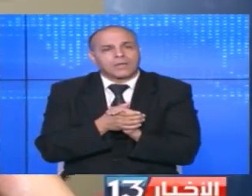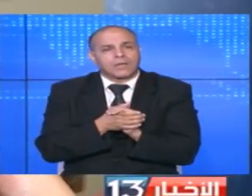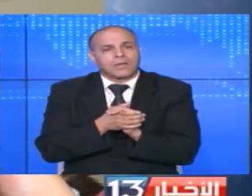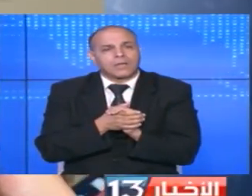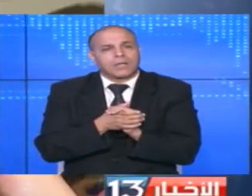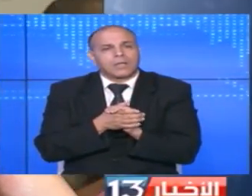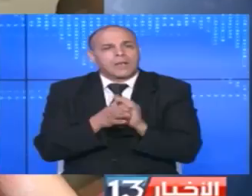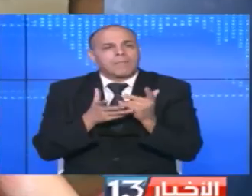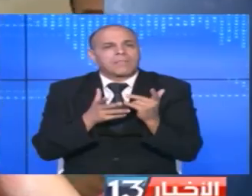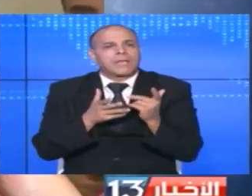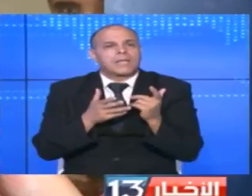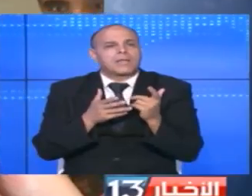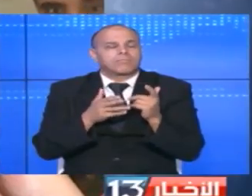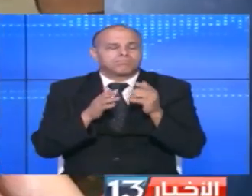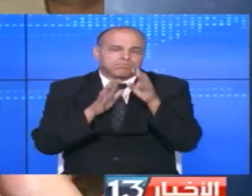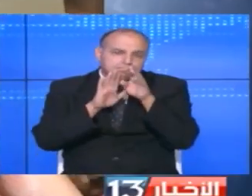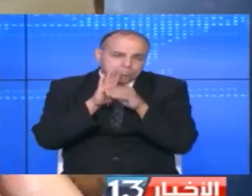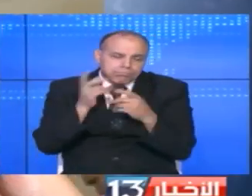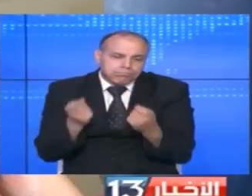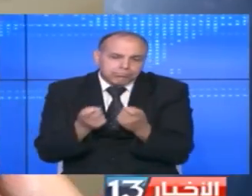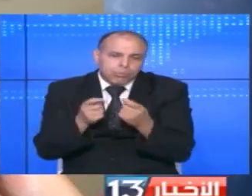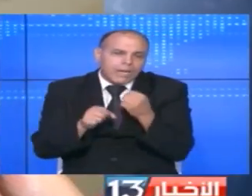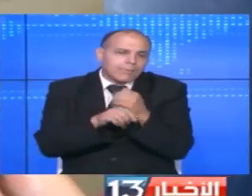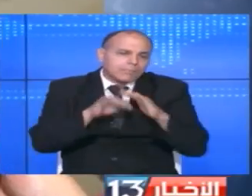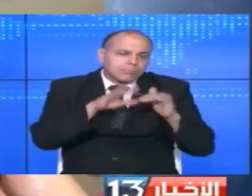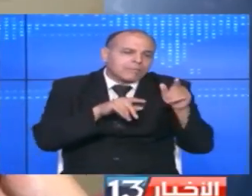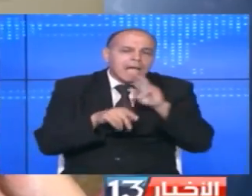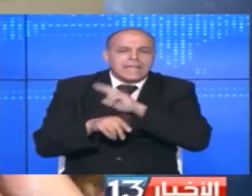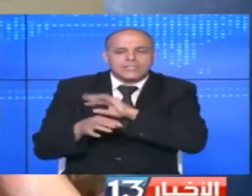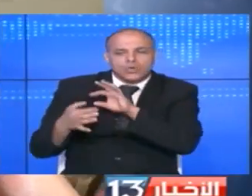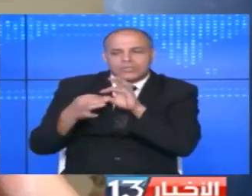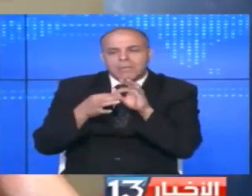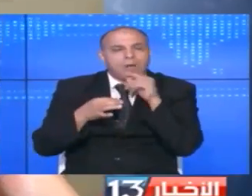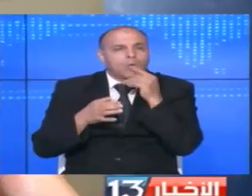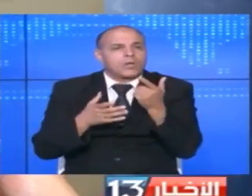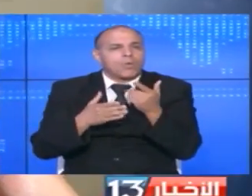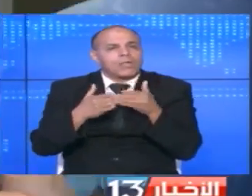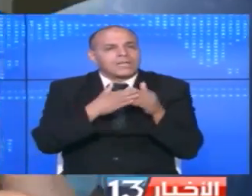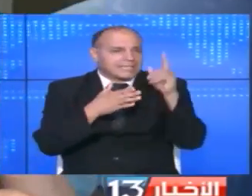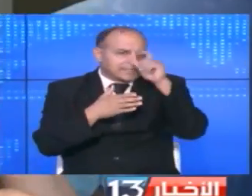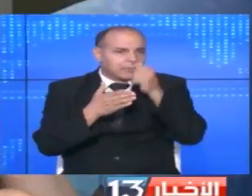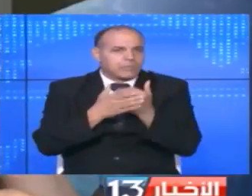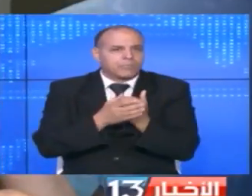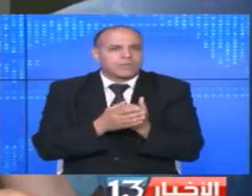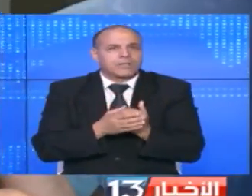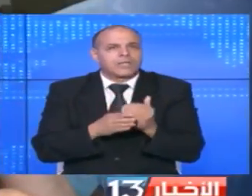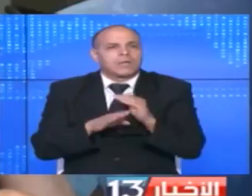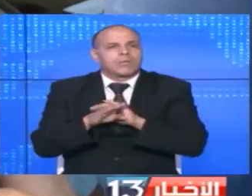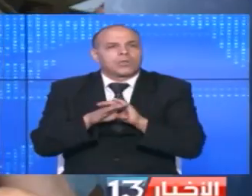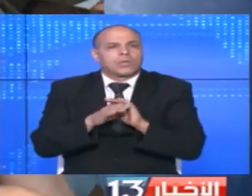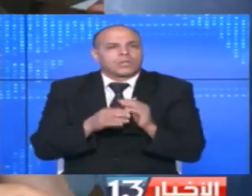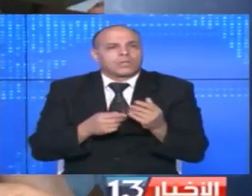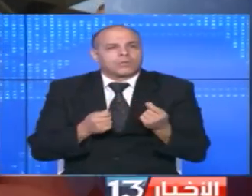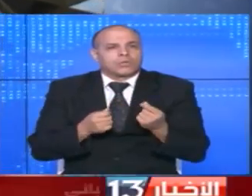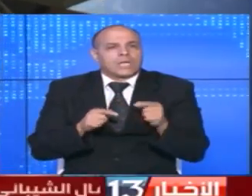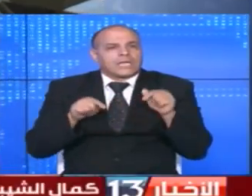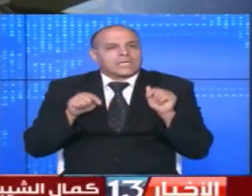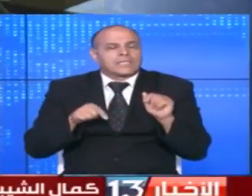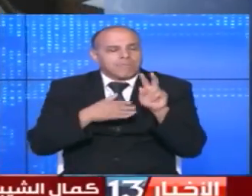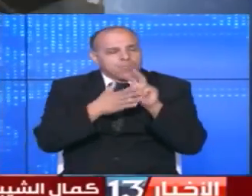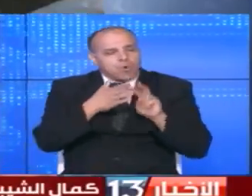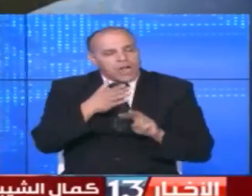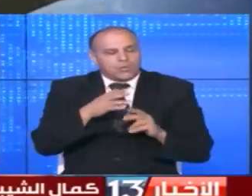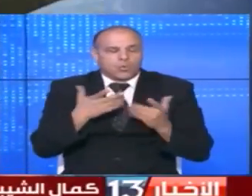سواء من حيث الرسميه او من حيث المنتجات على مواجهه التحديات جديد التعريف لازم مراجعه